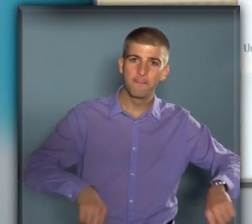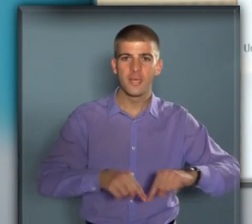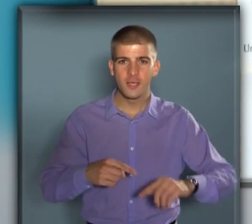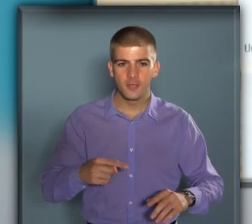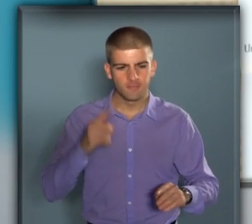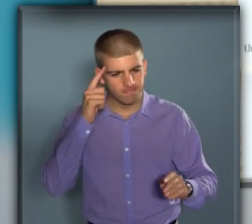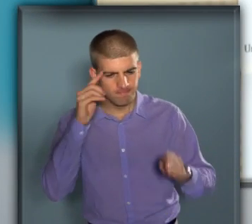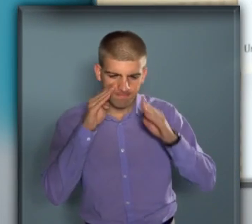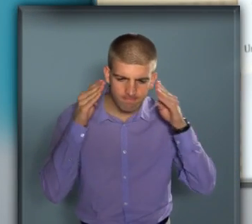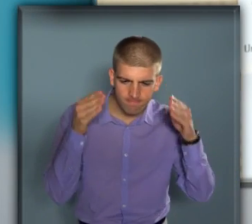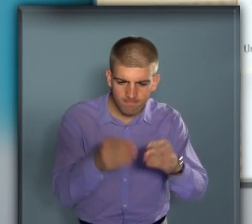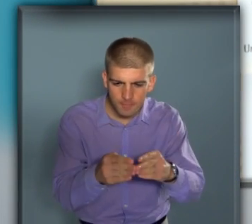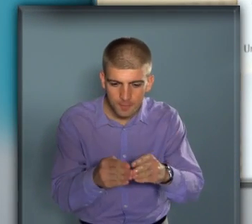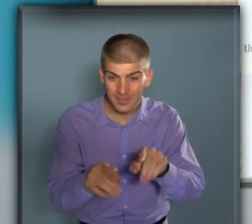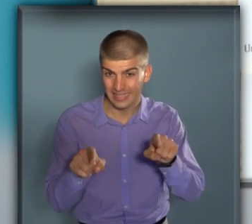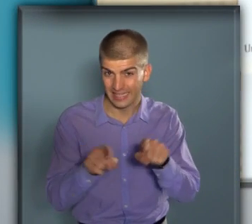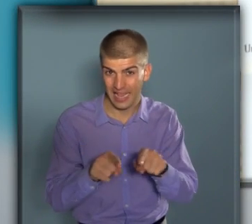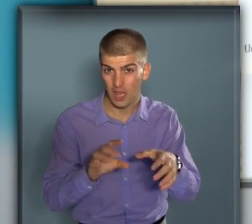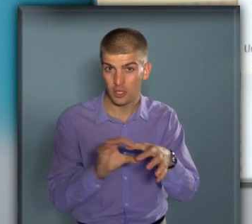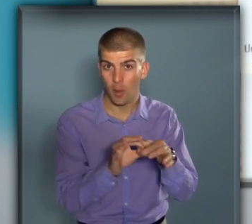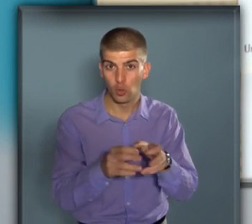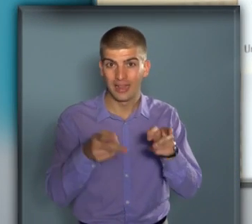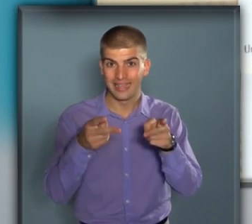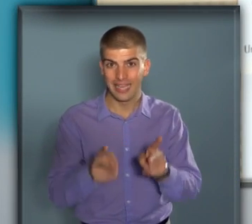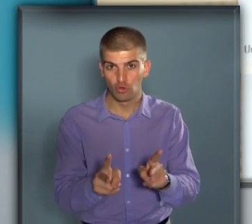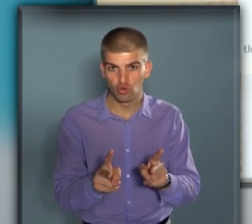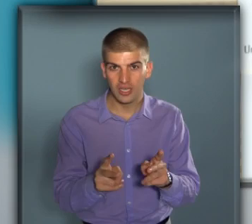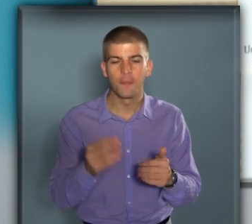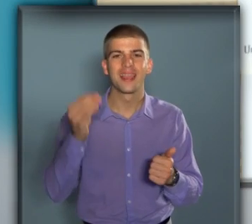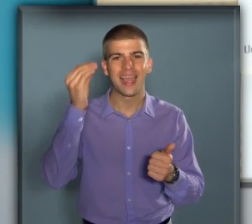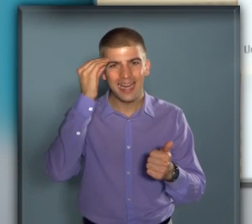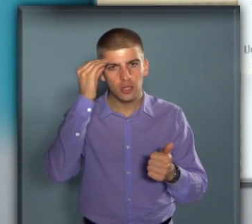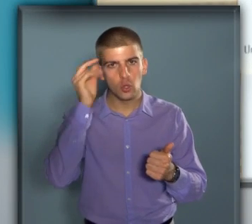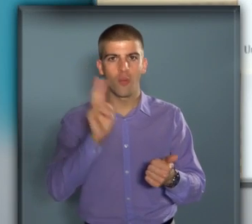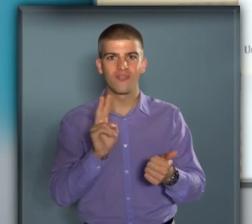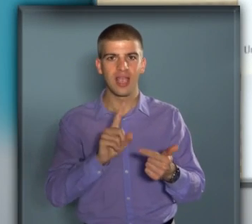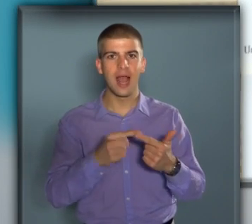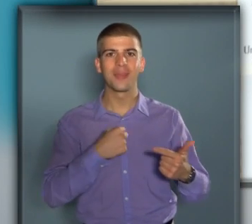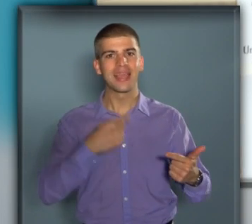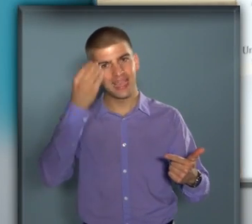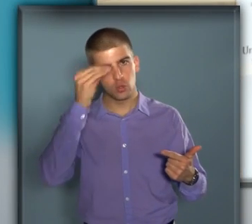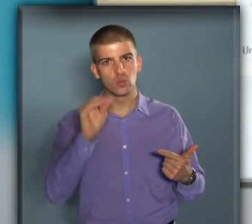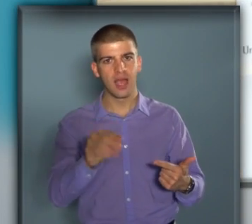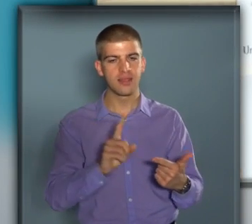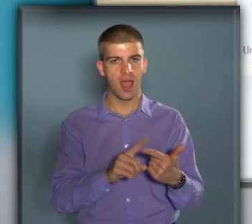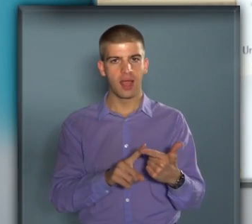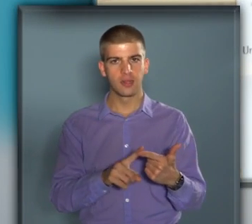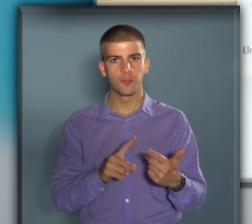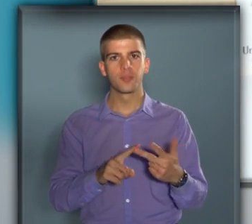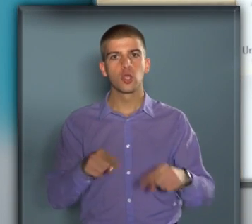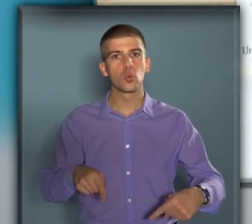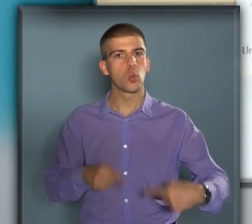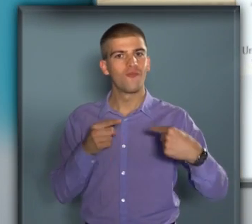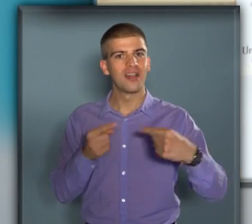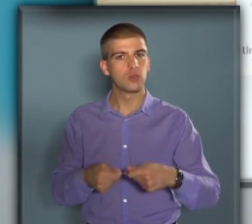koncentrálunk, hogy ezekkel a típusú kapcsolati készségekkel, tehát az értő figyelemmel, az én üzenet fajtáival, a